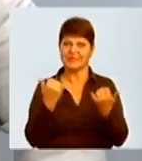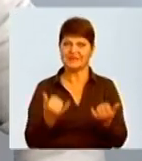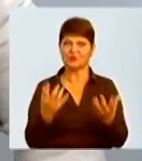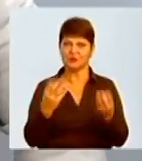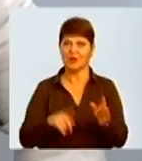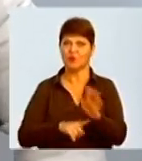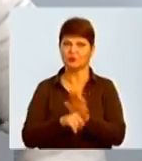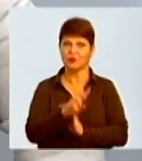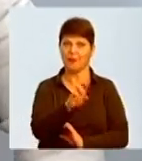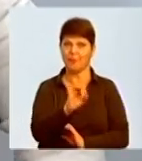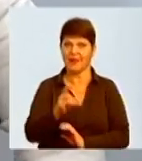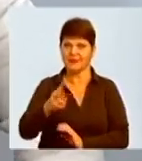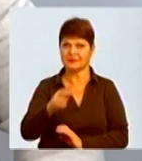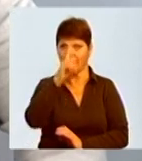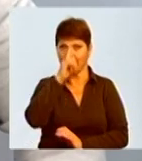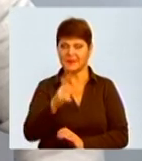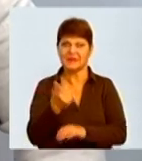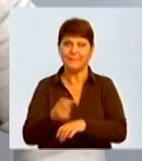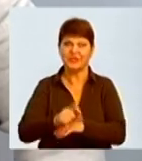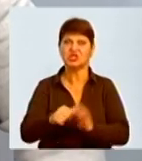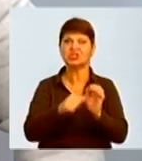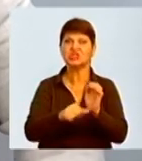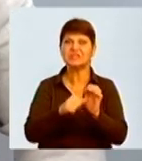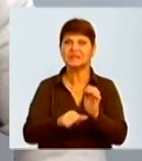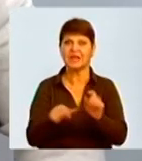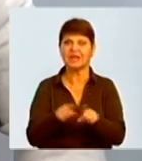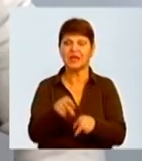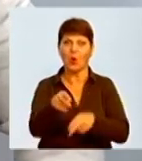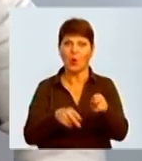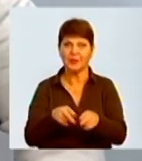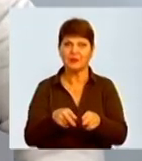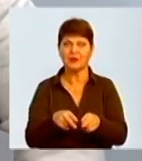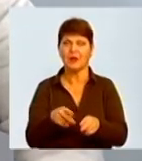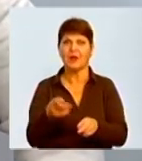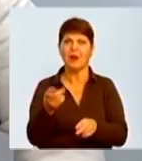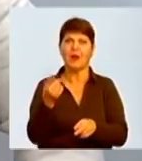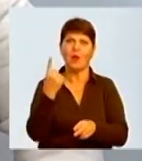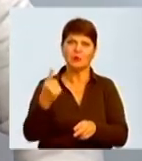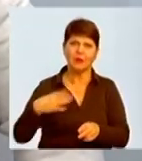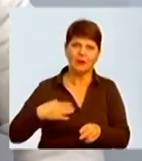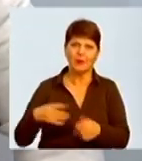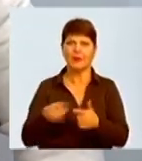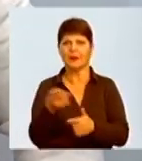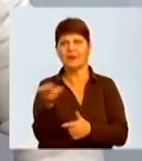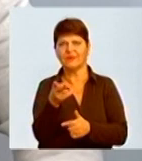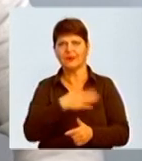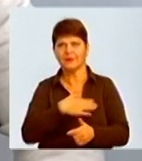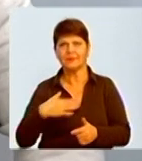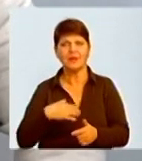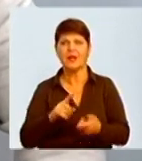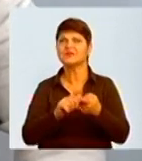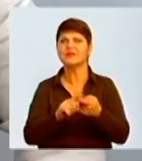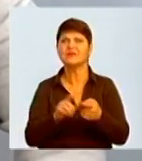з березня місяця, понад 60 таких операцій. Односторонніх чи двосторонніх, в залежності від патології, які були в